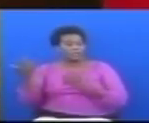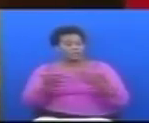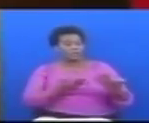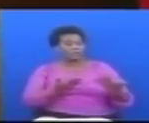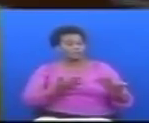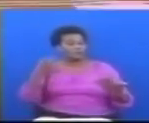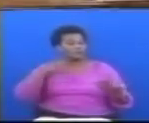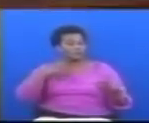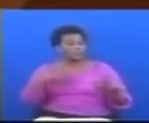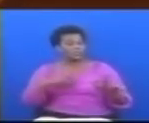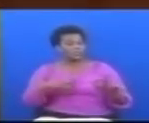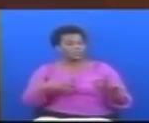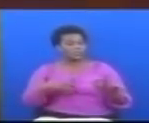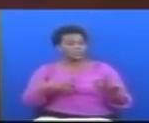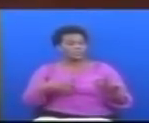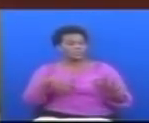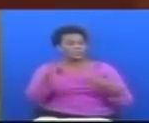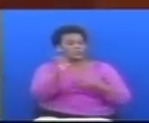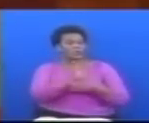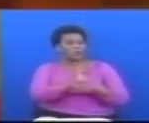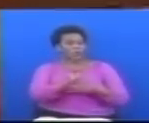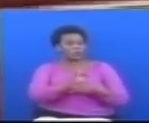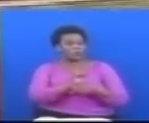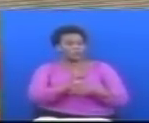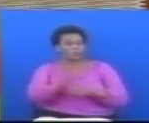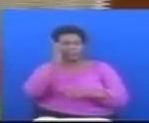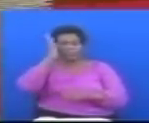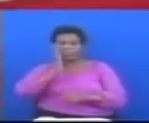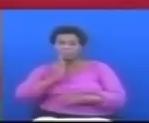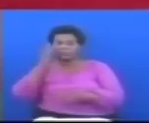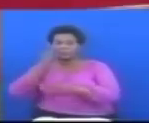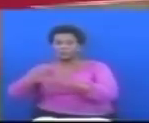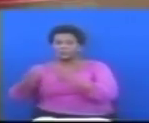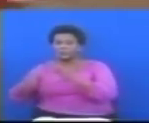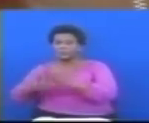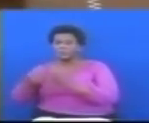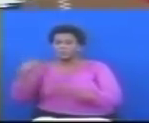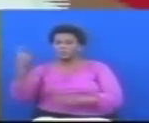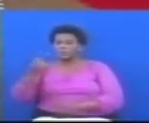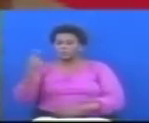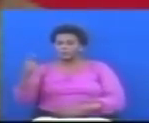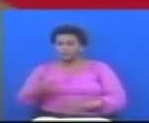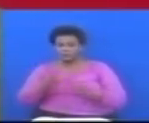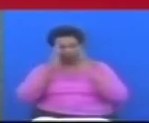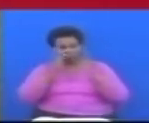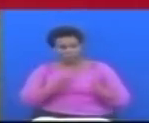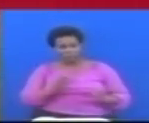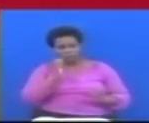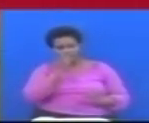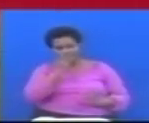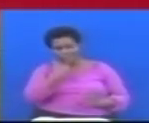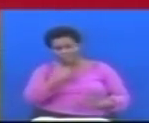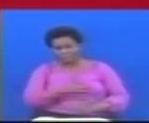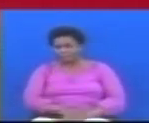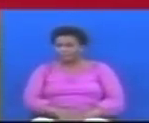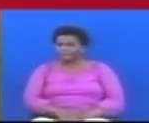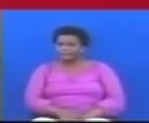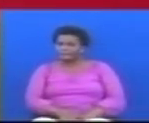Ulinzi na Mheshimiwa Waziri wa Ulinzi Daktari Hussein Mwinyi, waziri wa wizara, anajibu. Hiyo anatoa